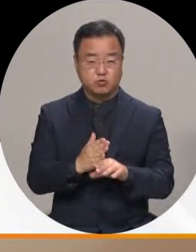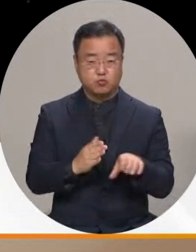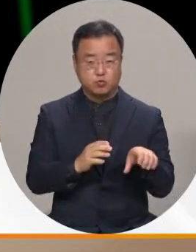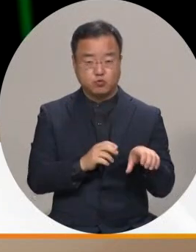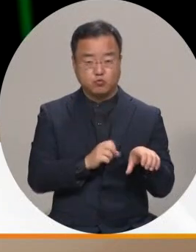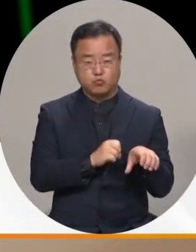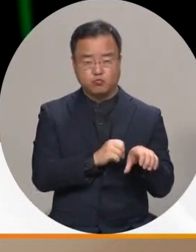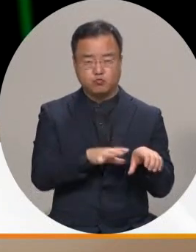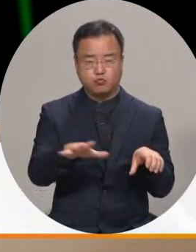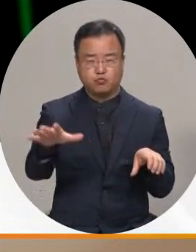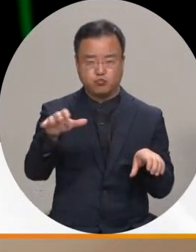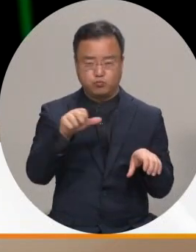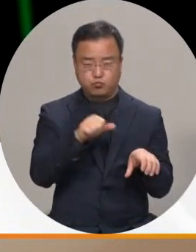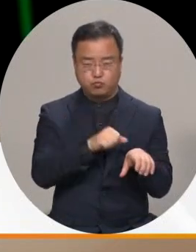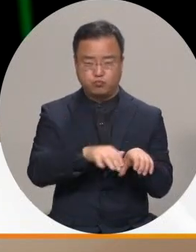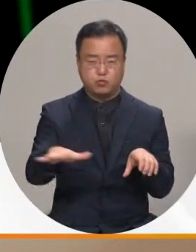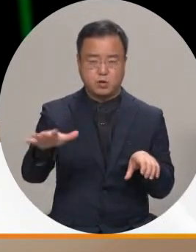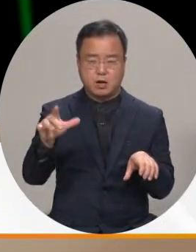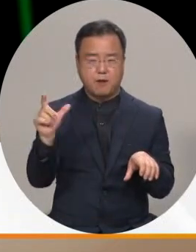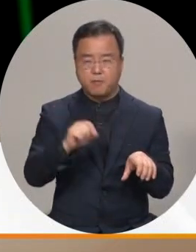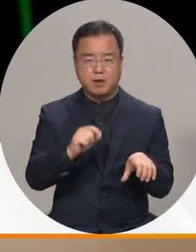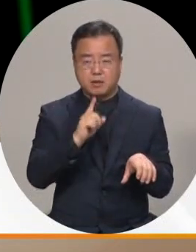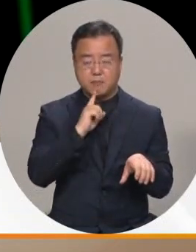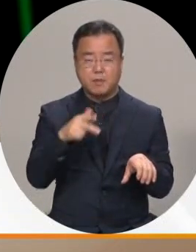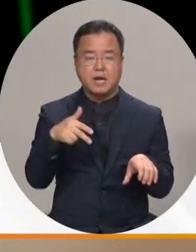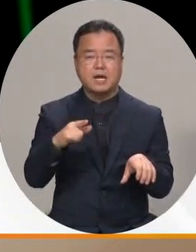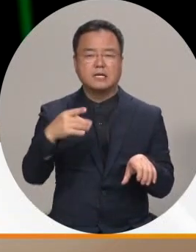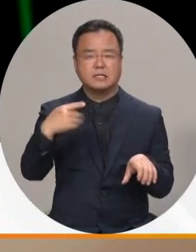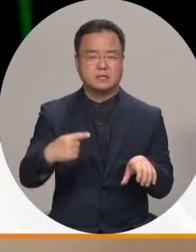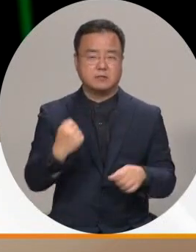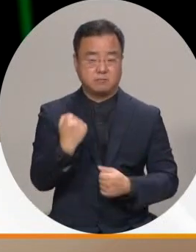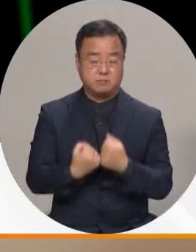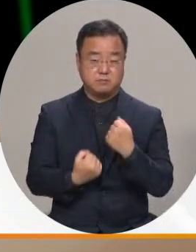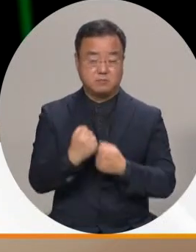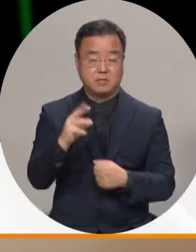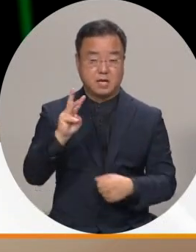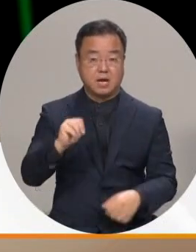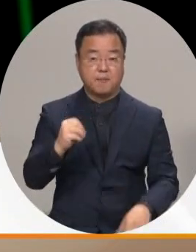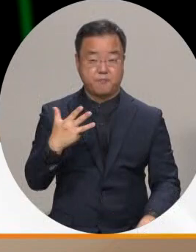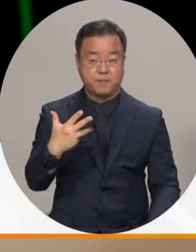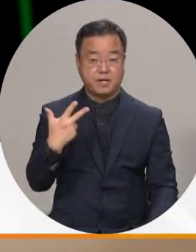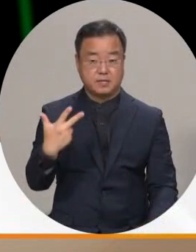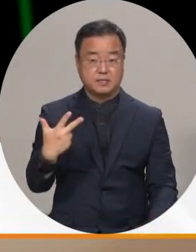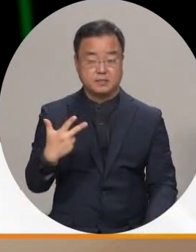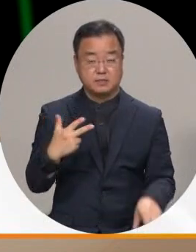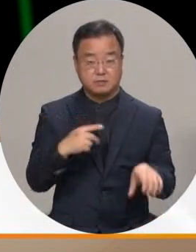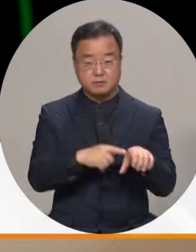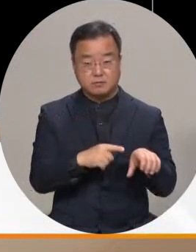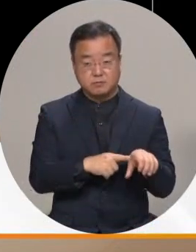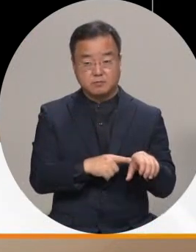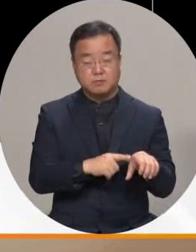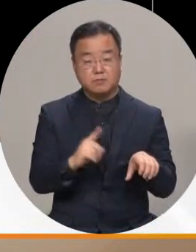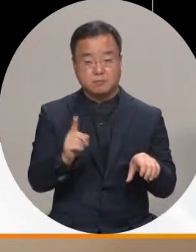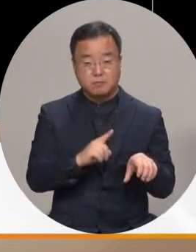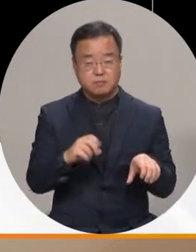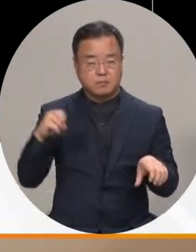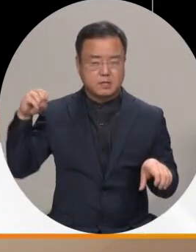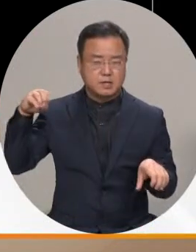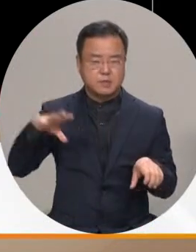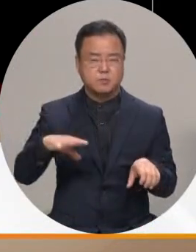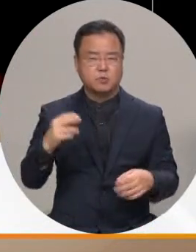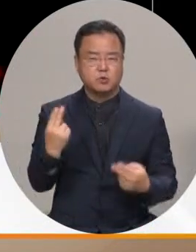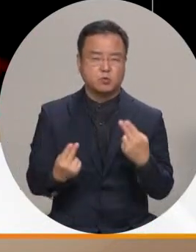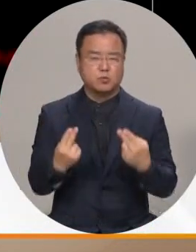분출되어 나온다는 것이 제의 설명입니다 실제로 m87 블랙홀의 경우에는 최대 말씀해 주셨던 것처럼 빛의 속도의 약